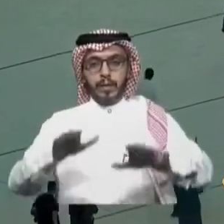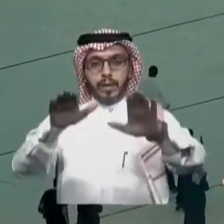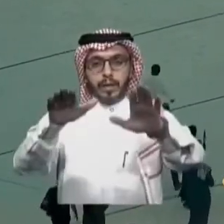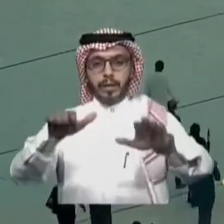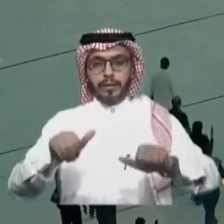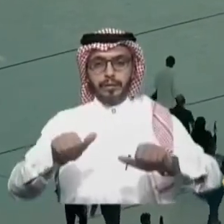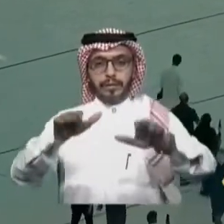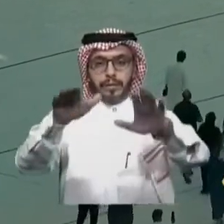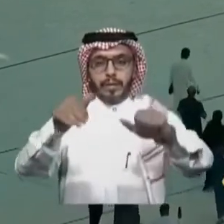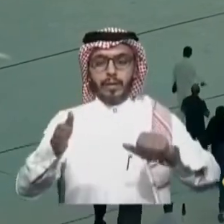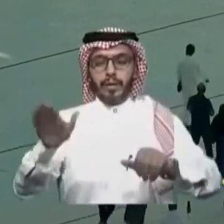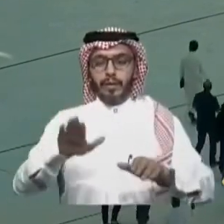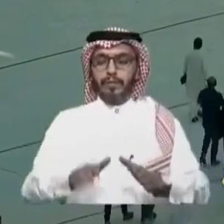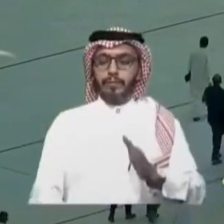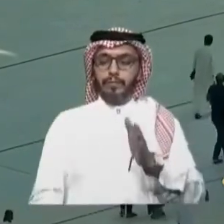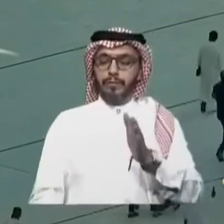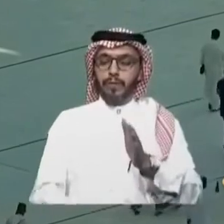حي على